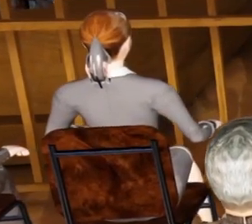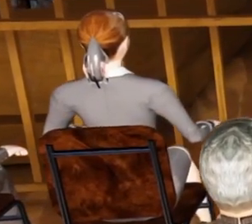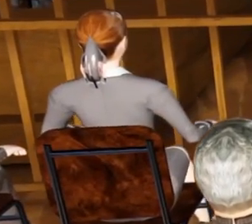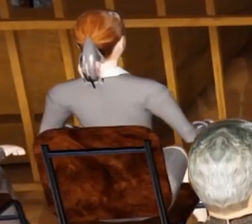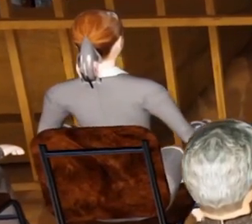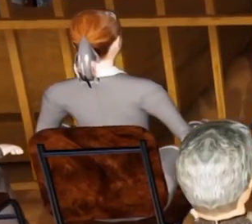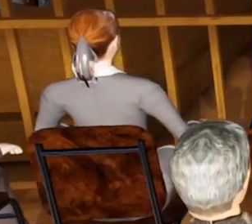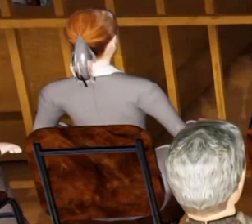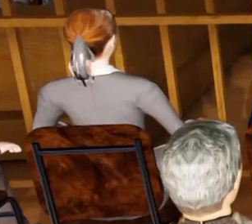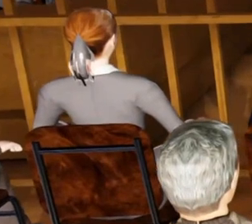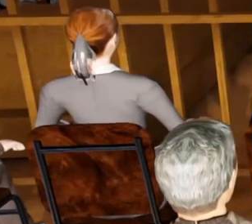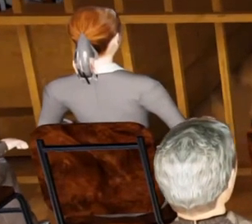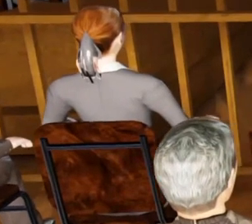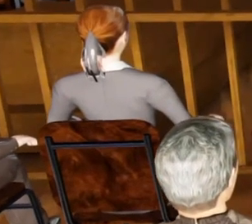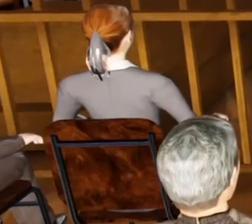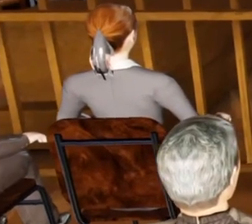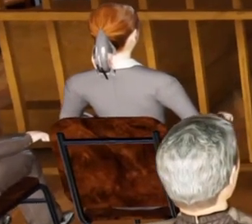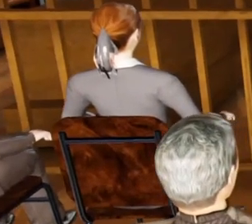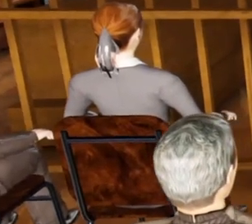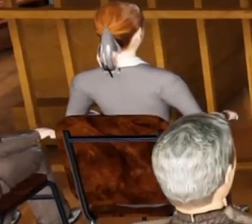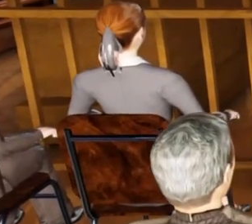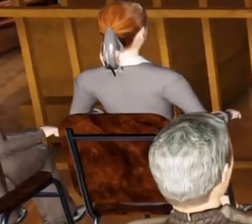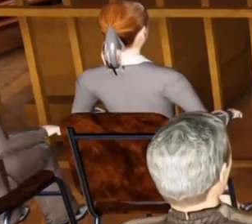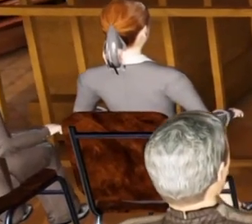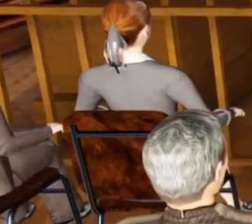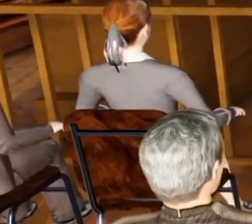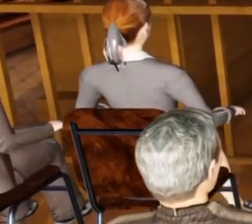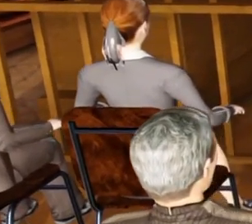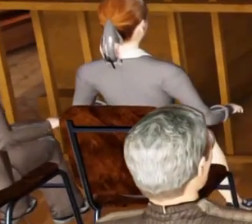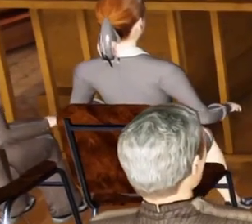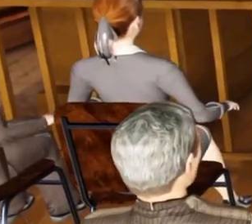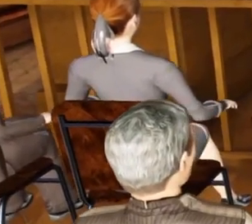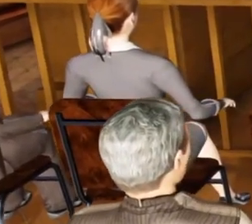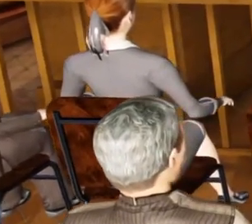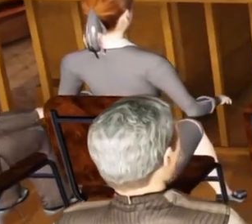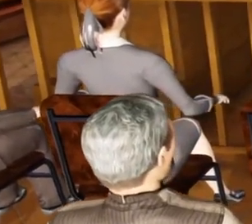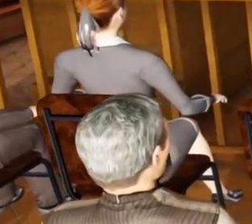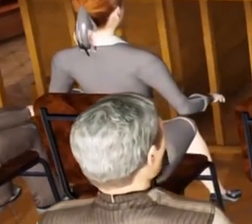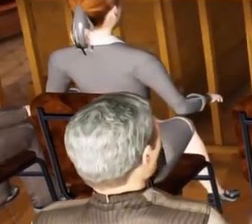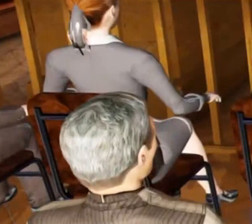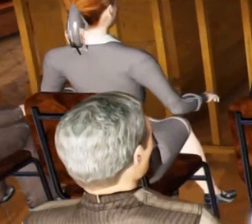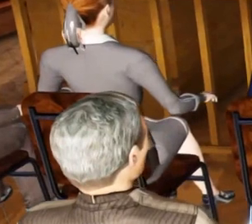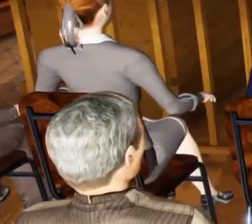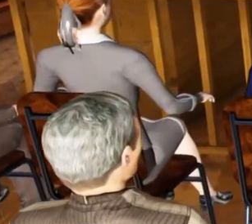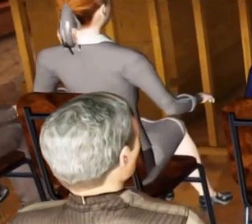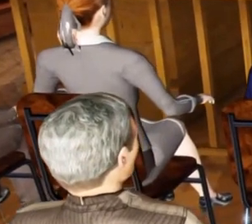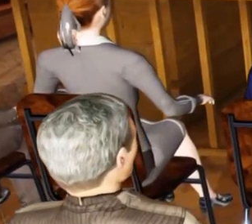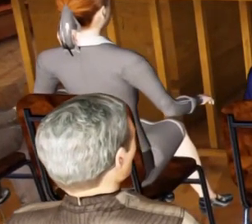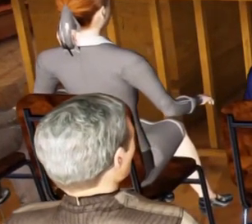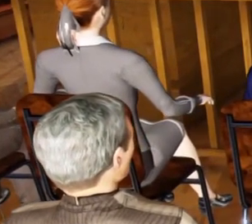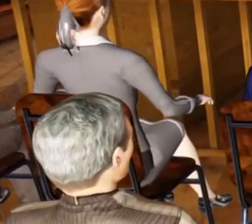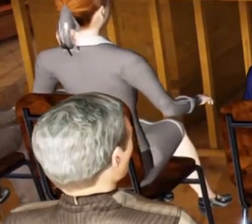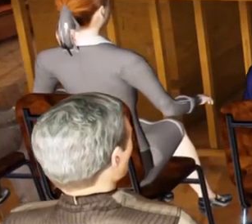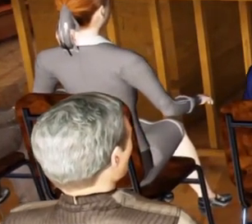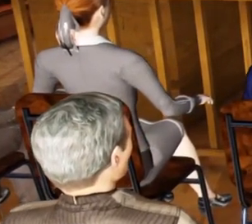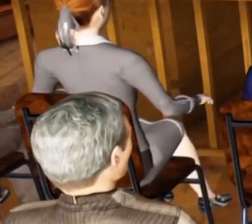εκεί που βλέπετε πίσω με το μπλε η μητέρα της 12χρονη είναι και αυτή προφυλακισμένη τη στιγμή που στην αίθουσα μπήκε